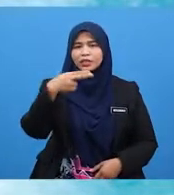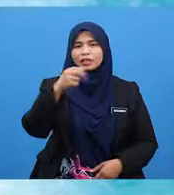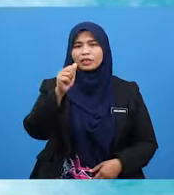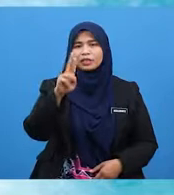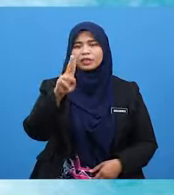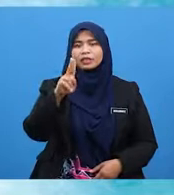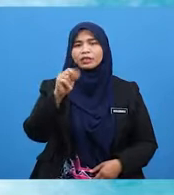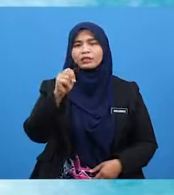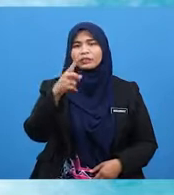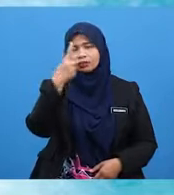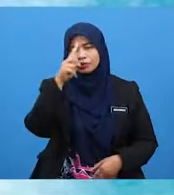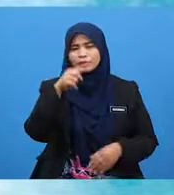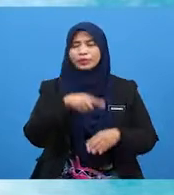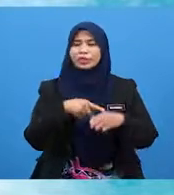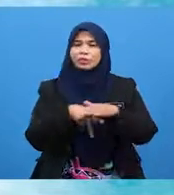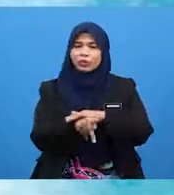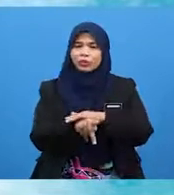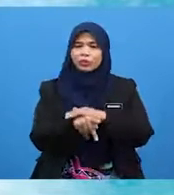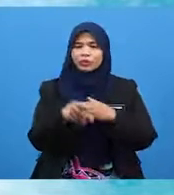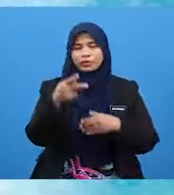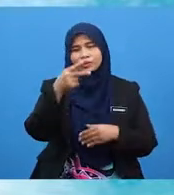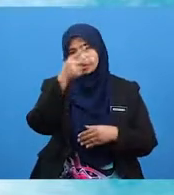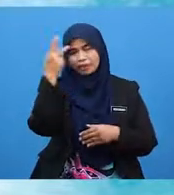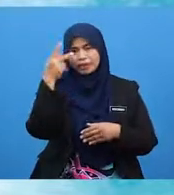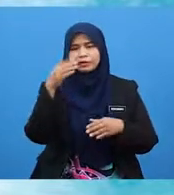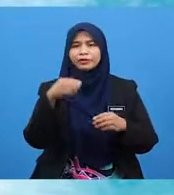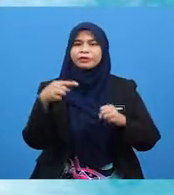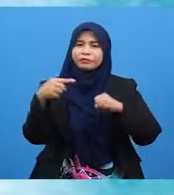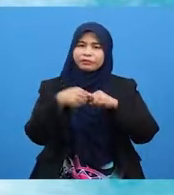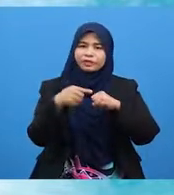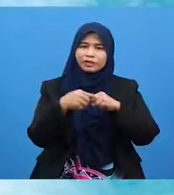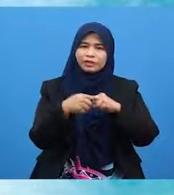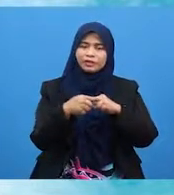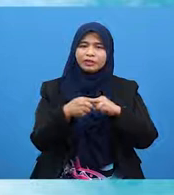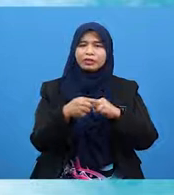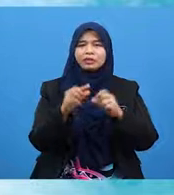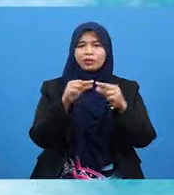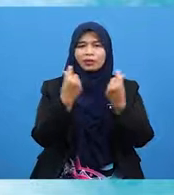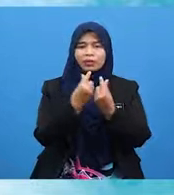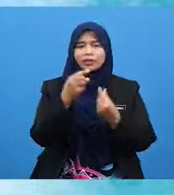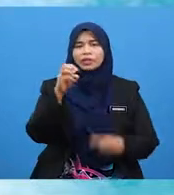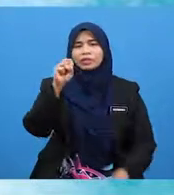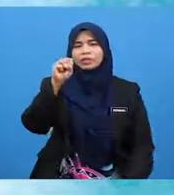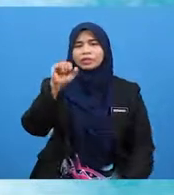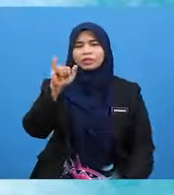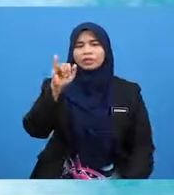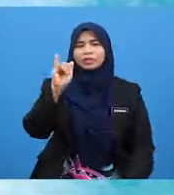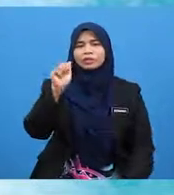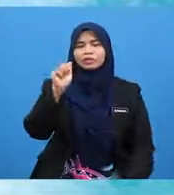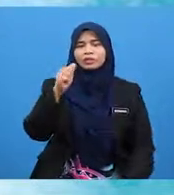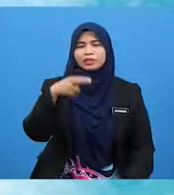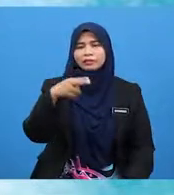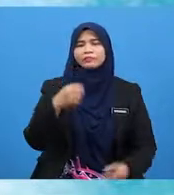untuk dihukum bunuh atas fitnah golongan Syiah. Namun, dengan keberanian beliau